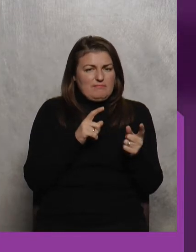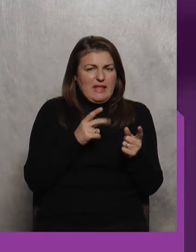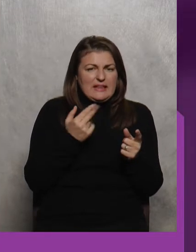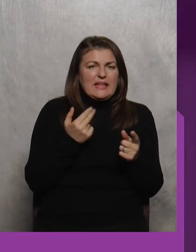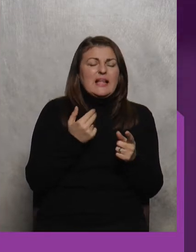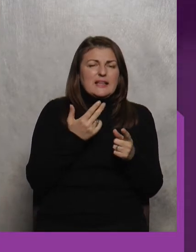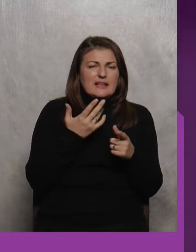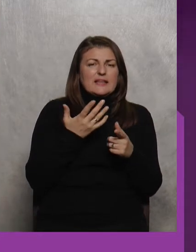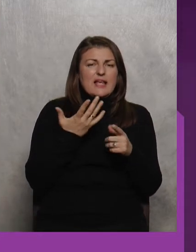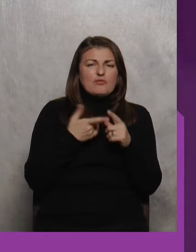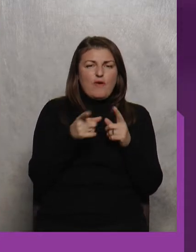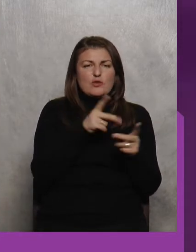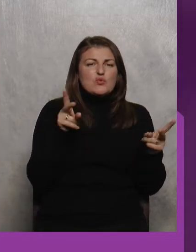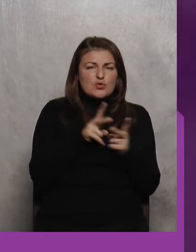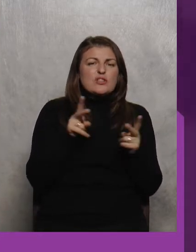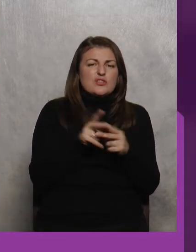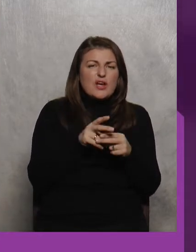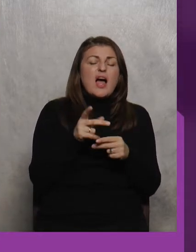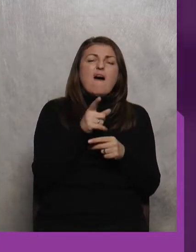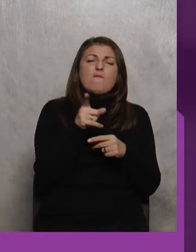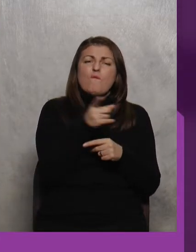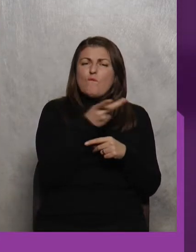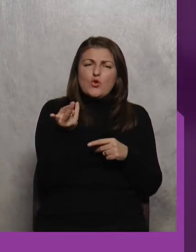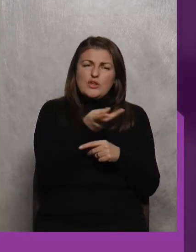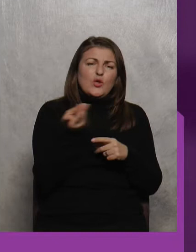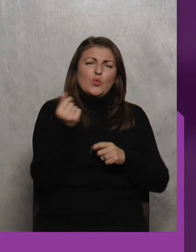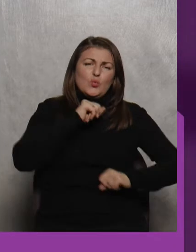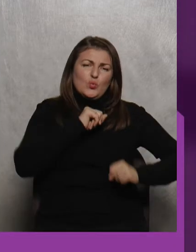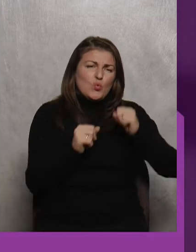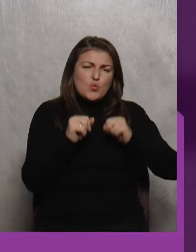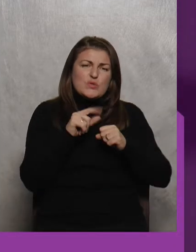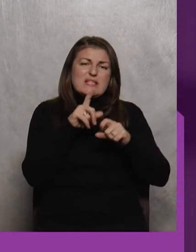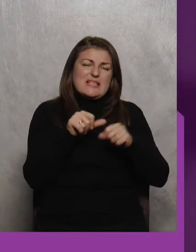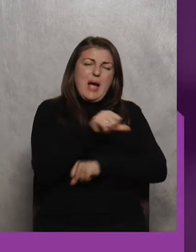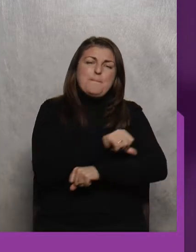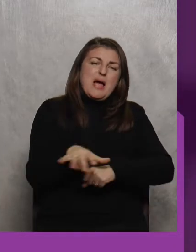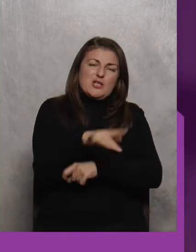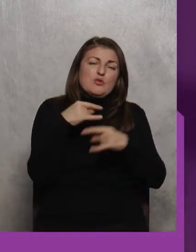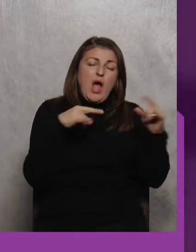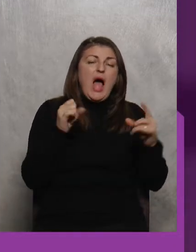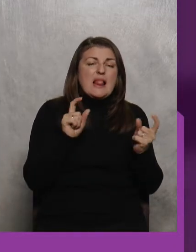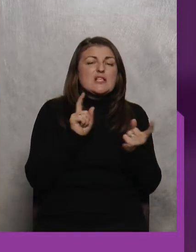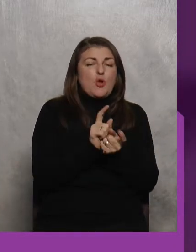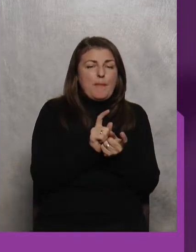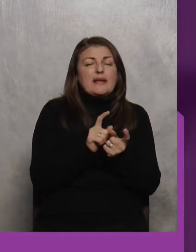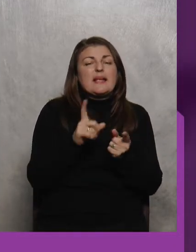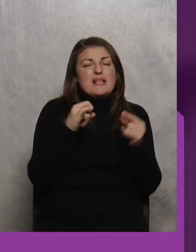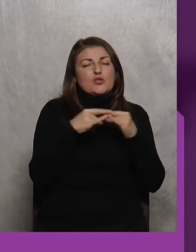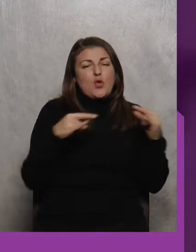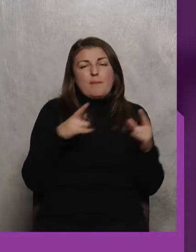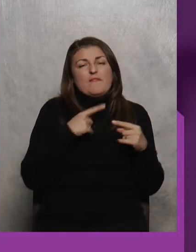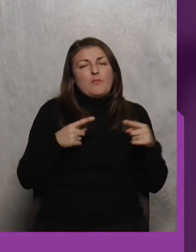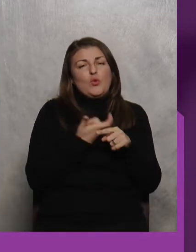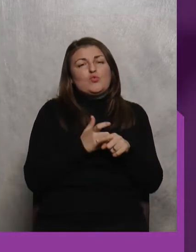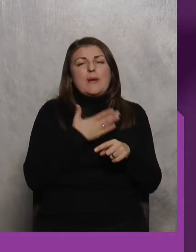розумію, якщо вони зустрічаються. Вони друзі за межами столу, але суперники за столом, відповідно,